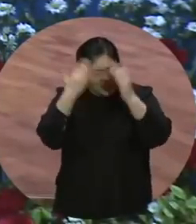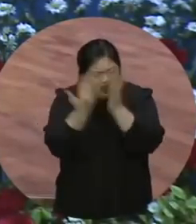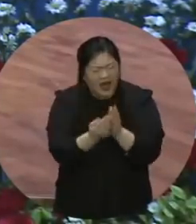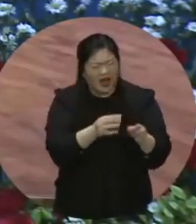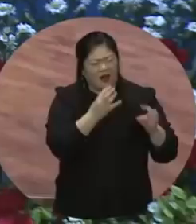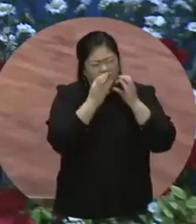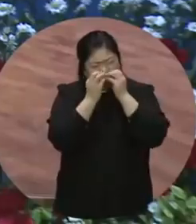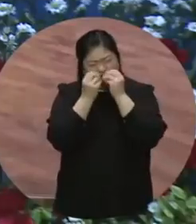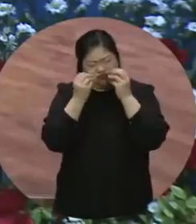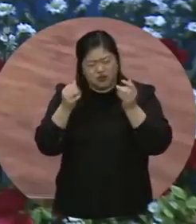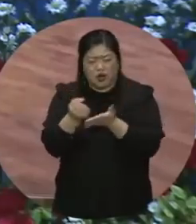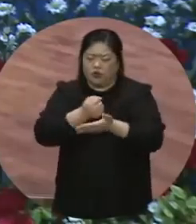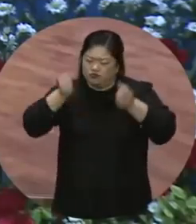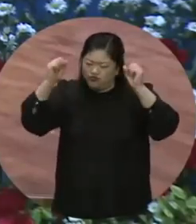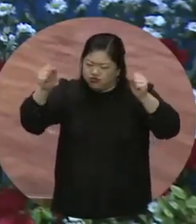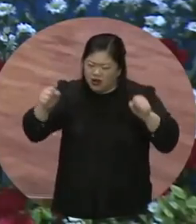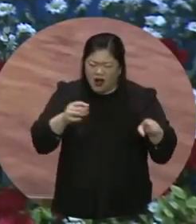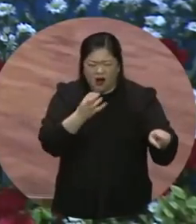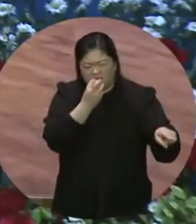무당들,